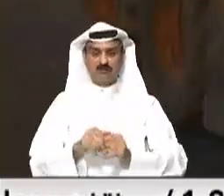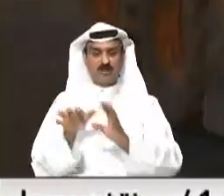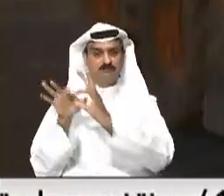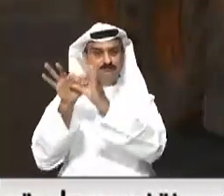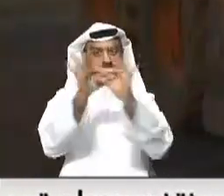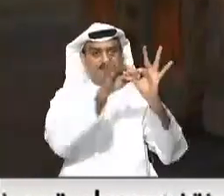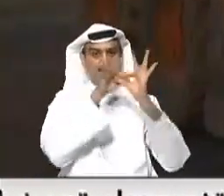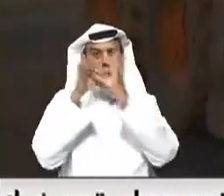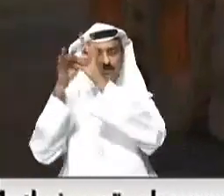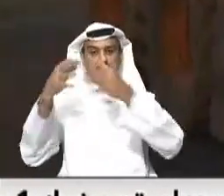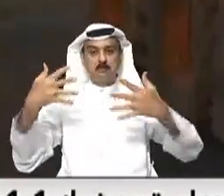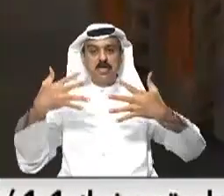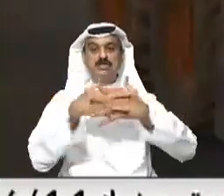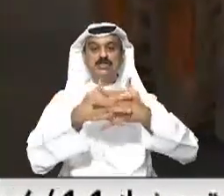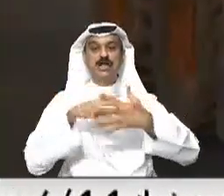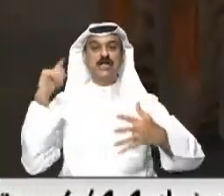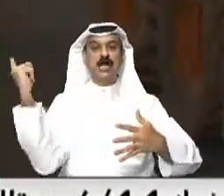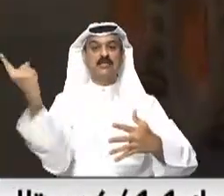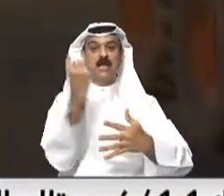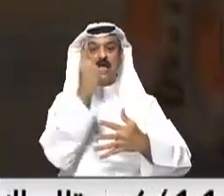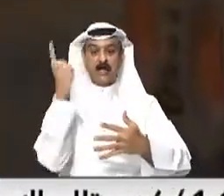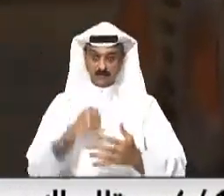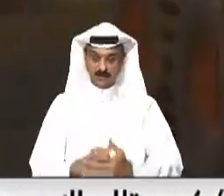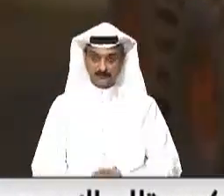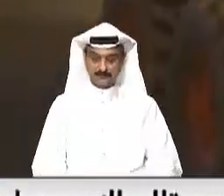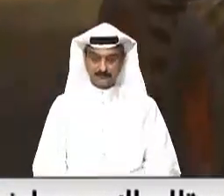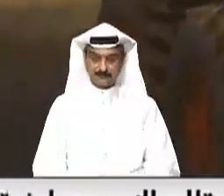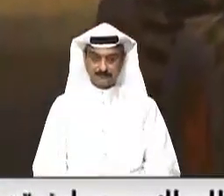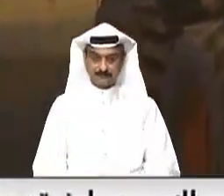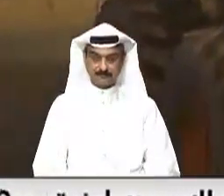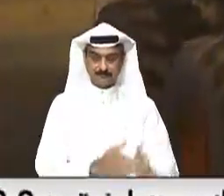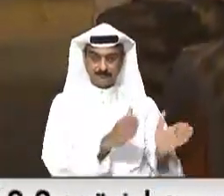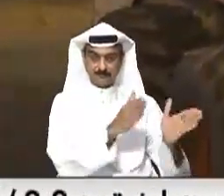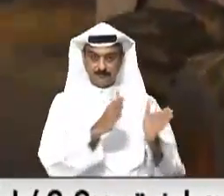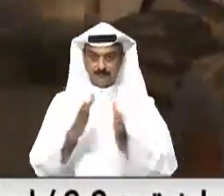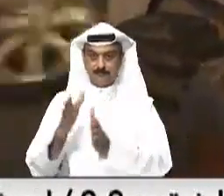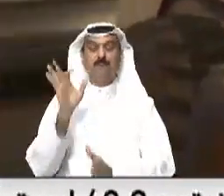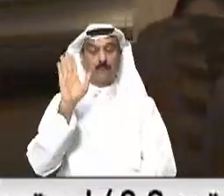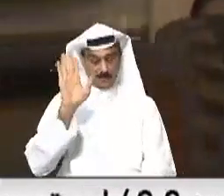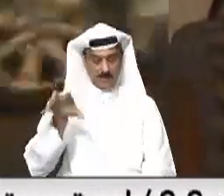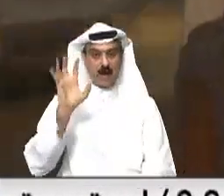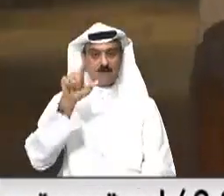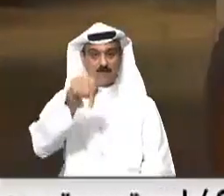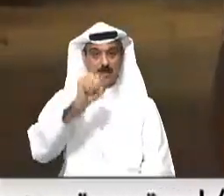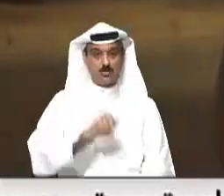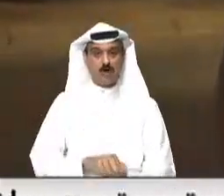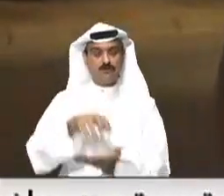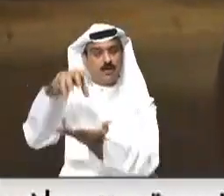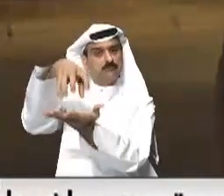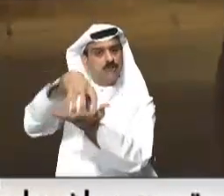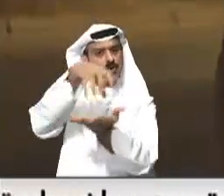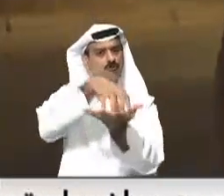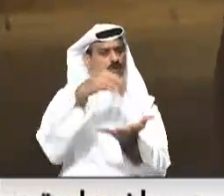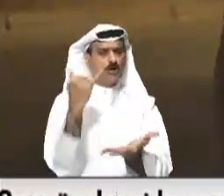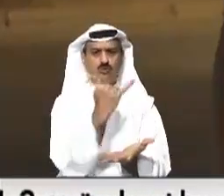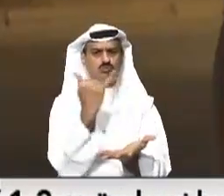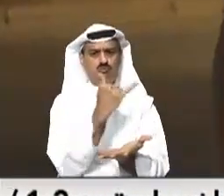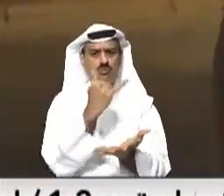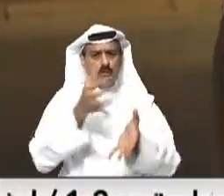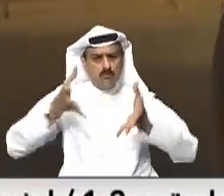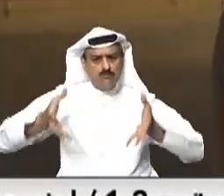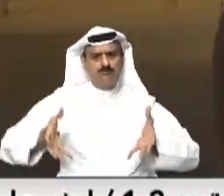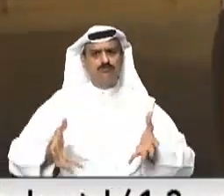مع الشركات العالمية. ماذا نقول في هذا الجانب؟ طبعا أكيد مثل ما ذكرت اليوم في مواقع معينة أو في حفر لا